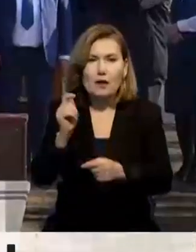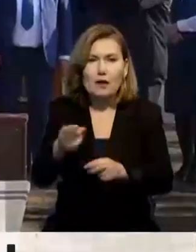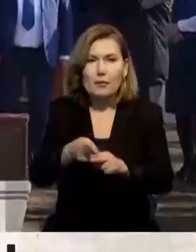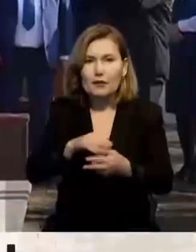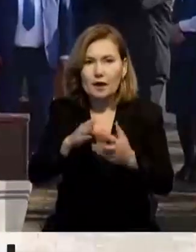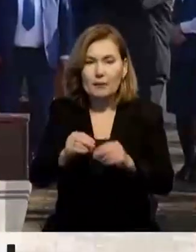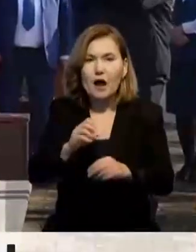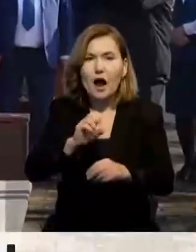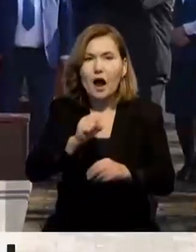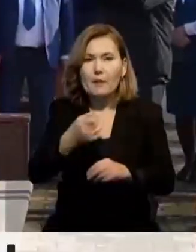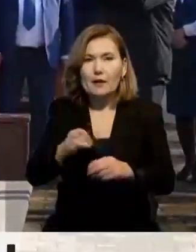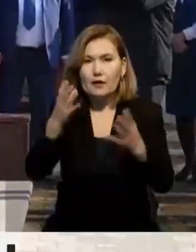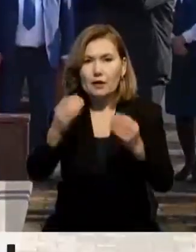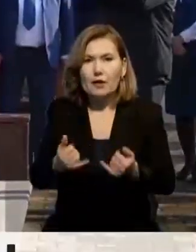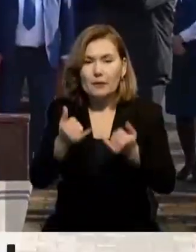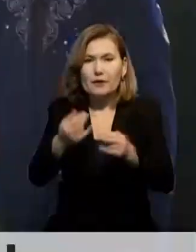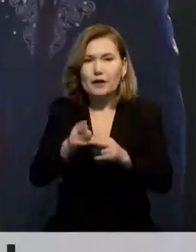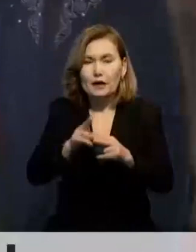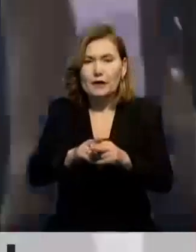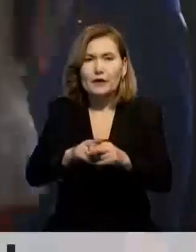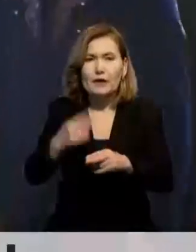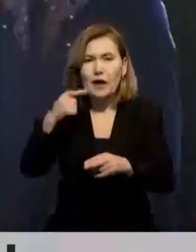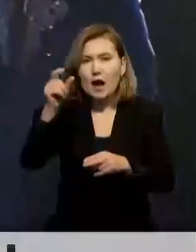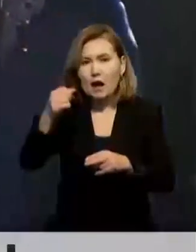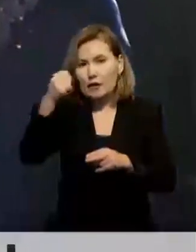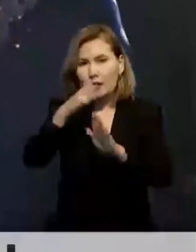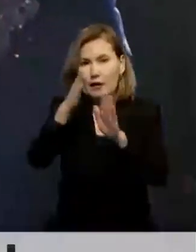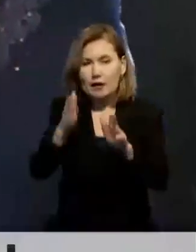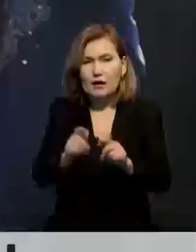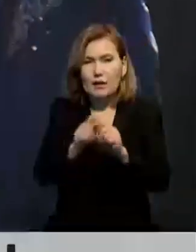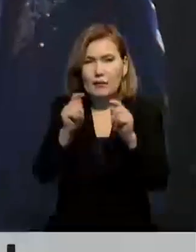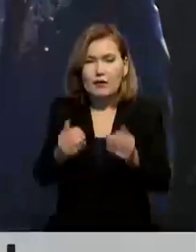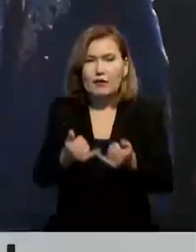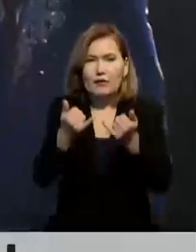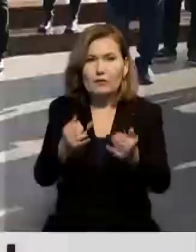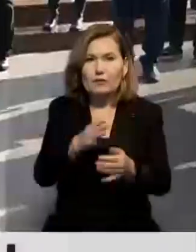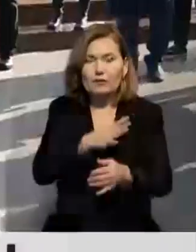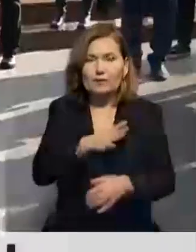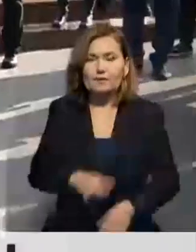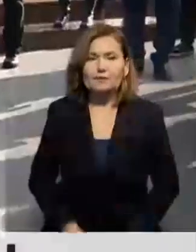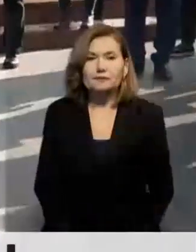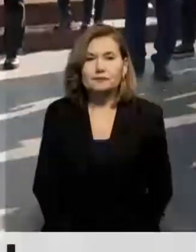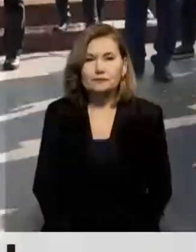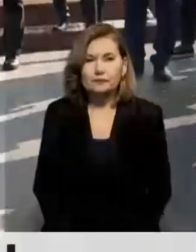өзгеше болатын. Абай күндері аясындағы ғимарат алдындағы ақын ескерткіші де жаңғырған кейіпке енді.